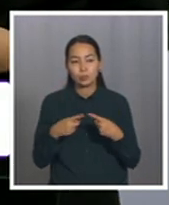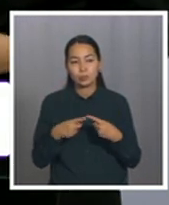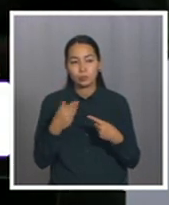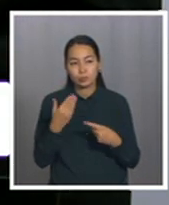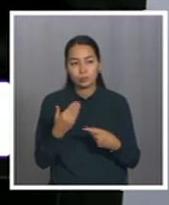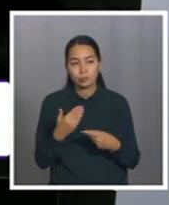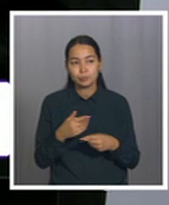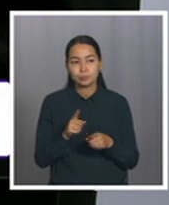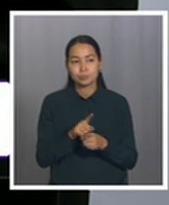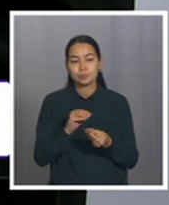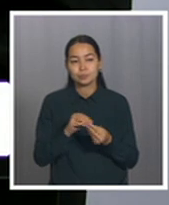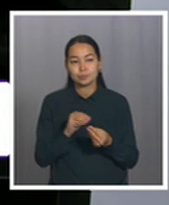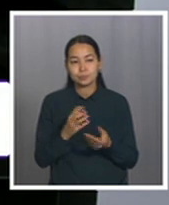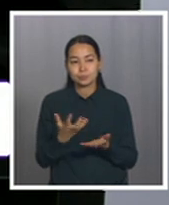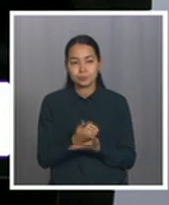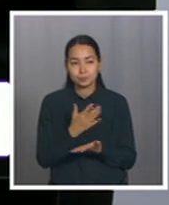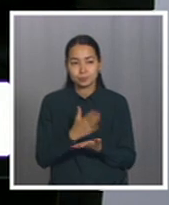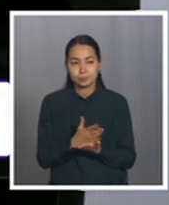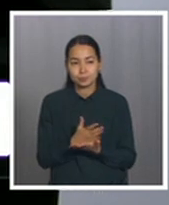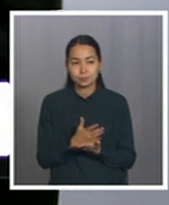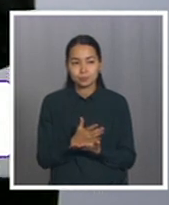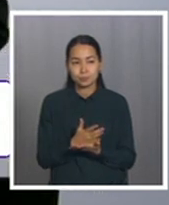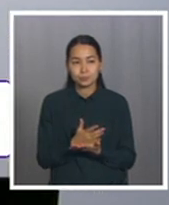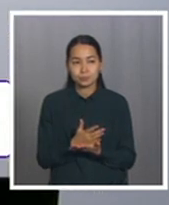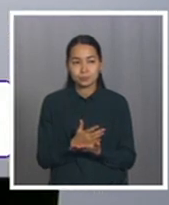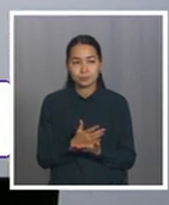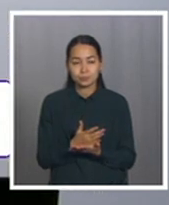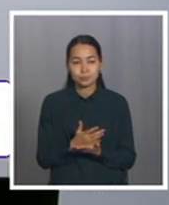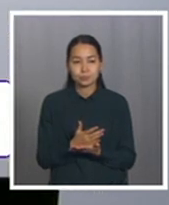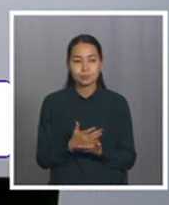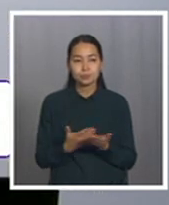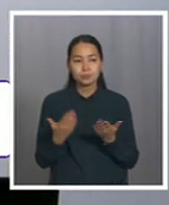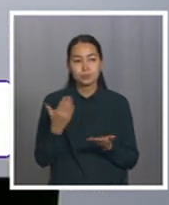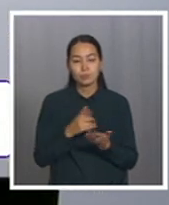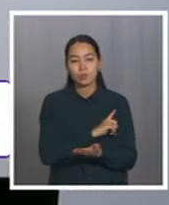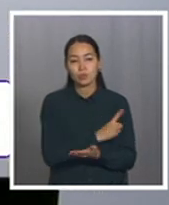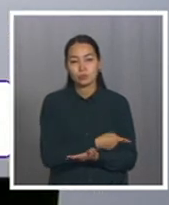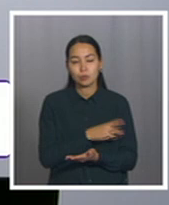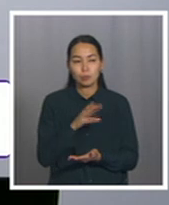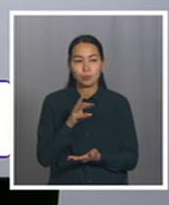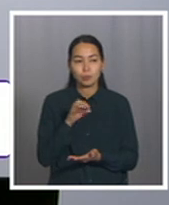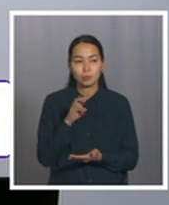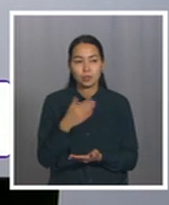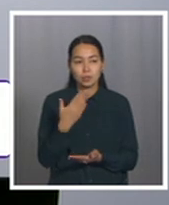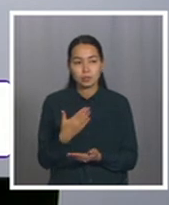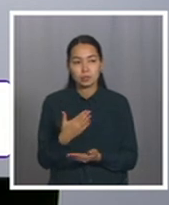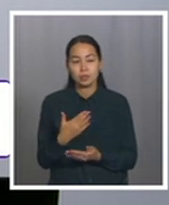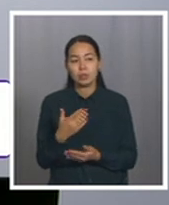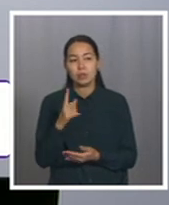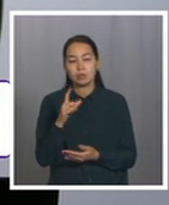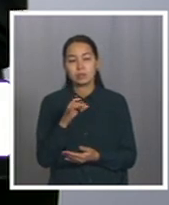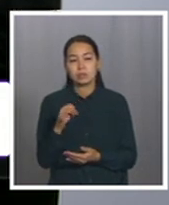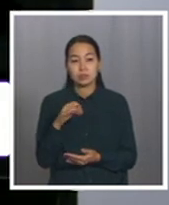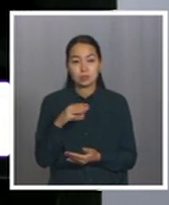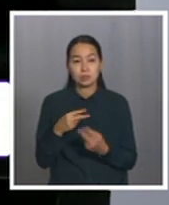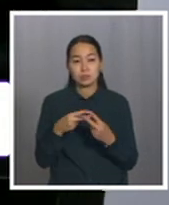болып қалады. Яғни күштер моменті тең болады дельта L бөлінген дельта T тең